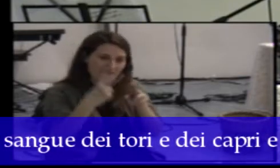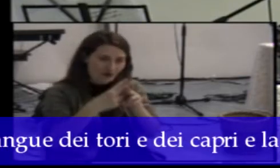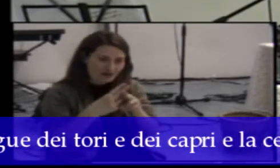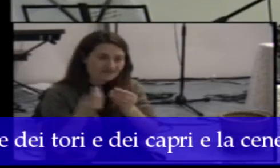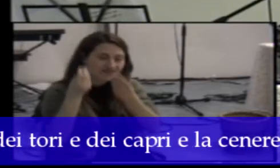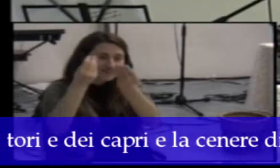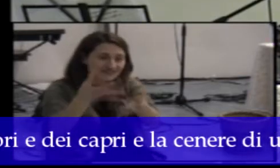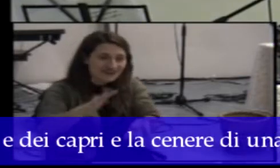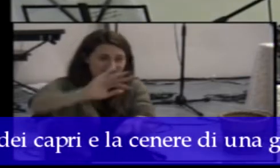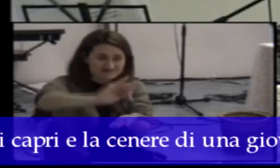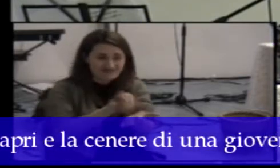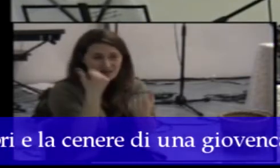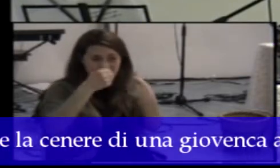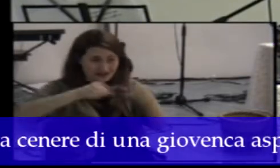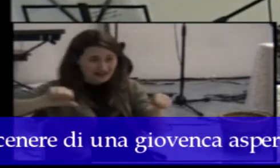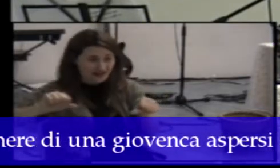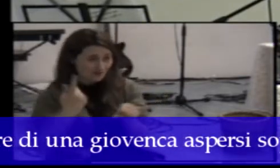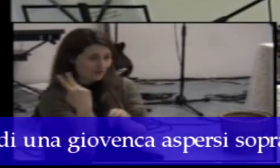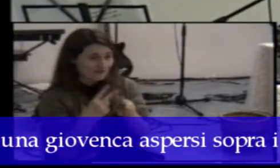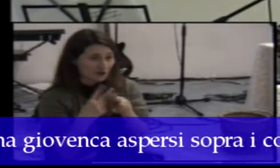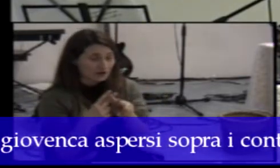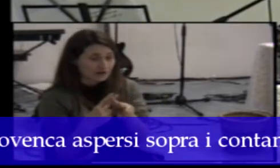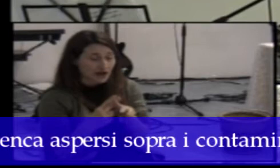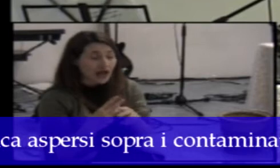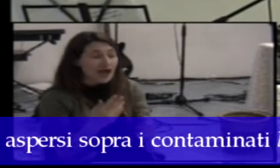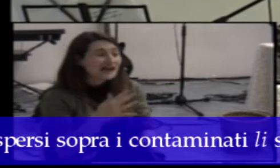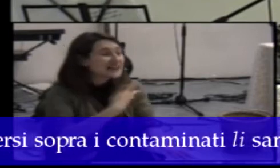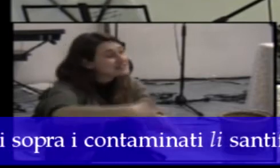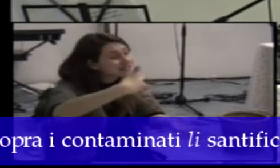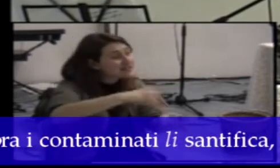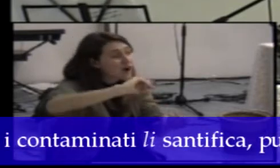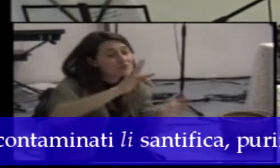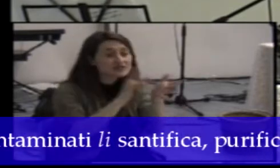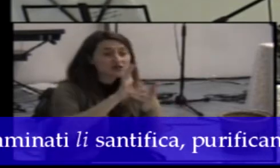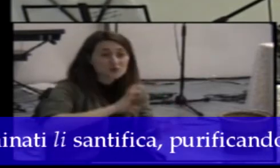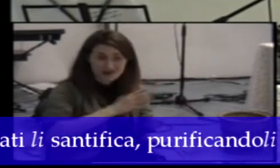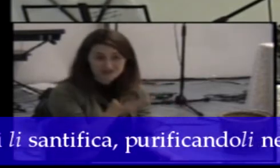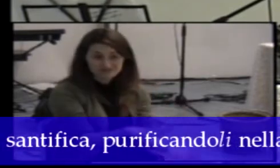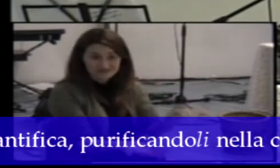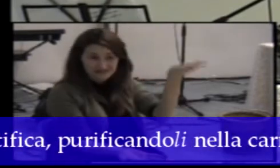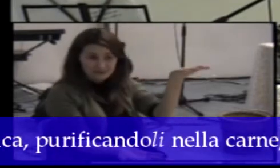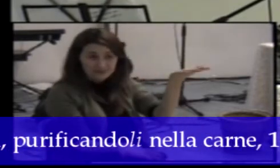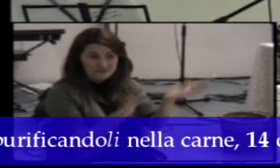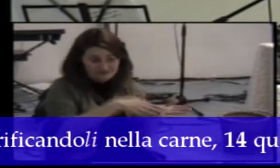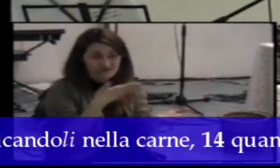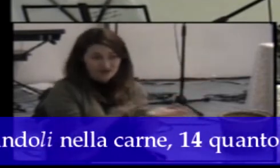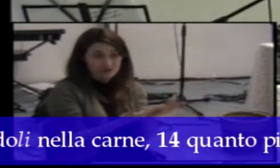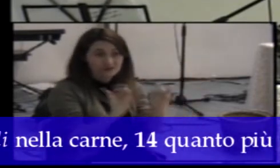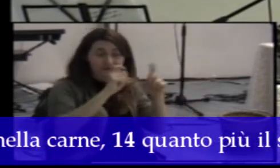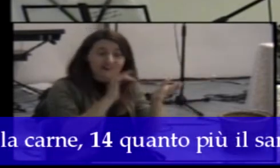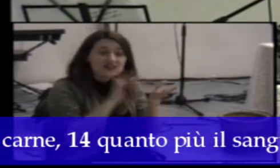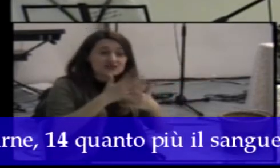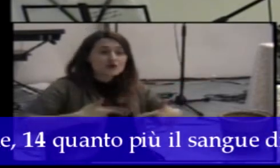carne, quanto più il sangue di Cristo, che mediante lo Spirito eterno offerse se stesso puro